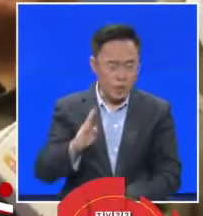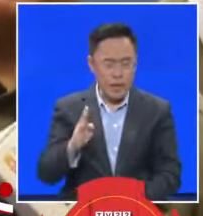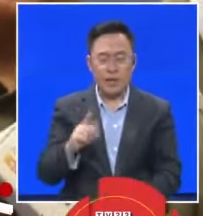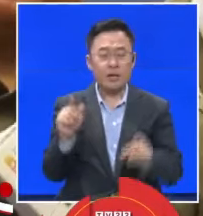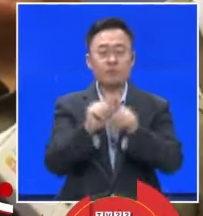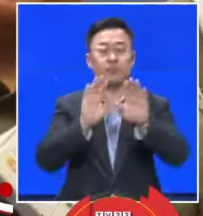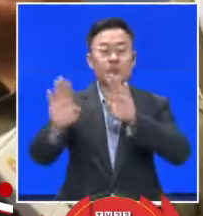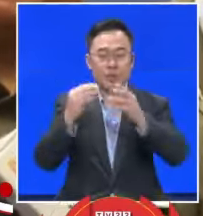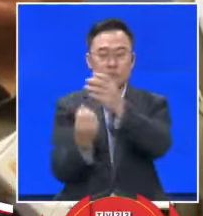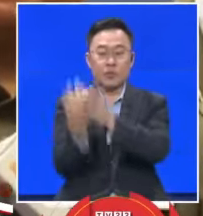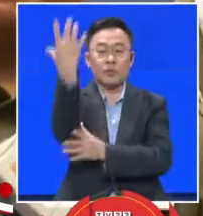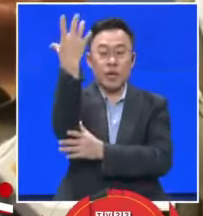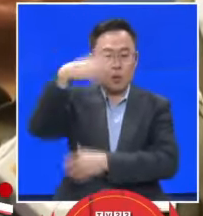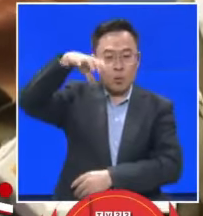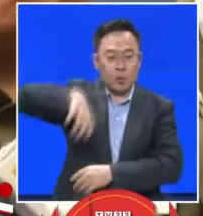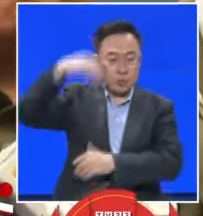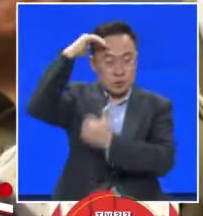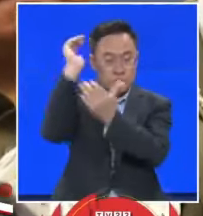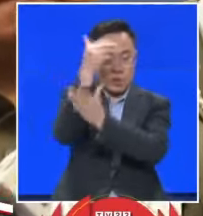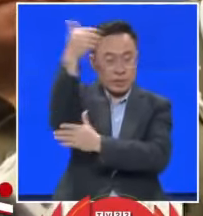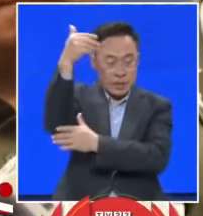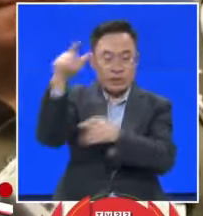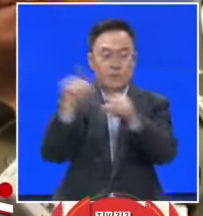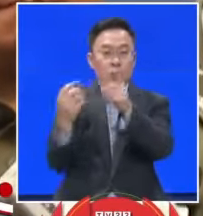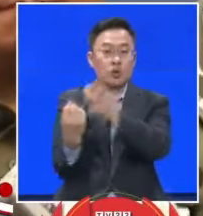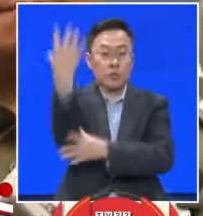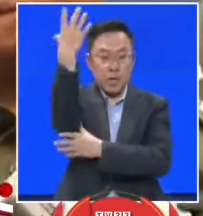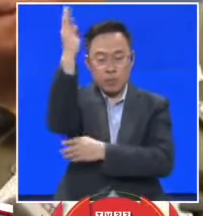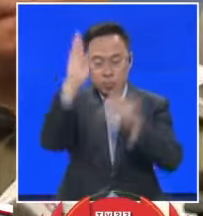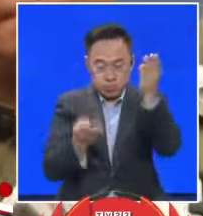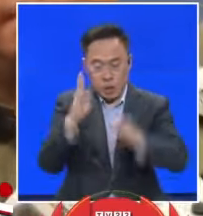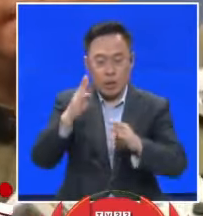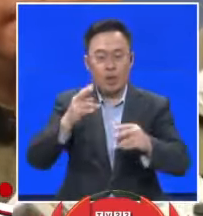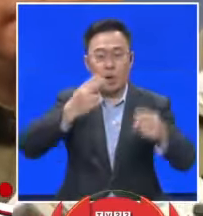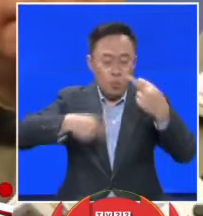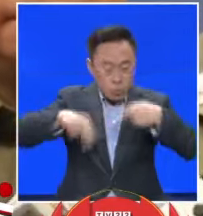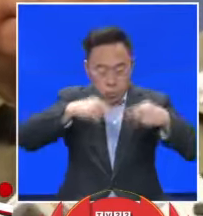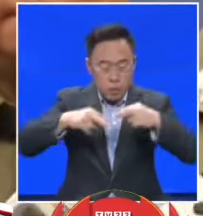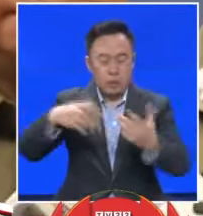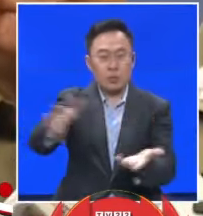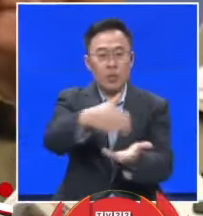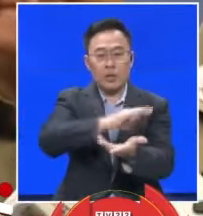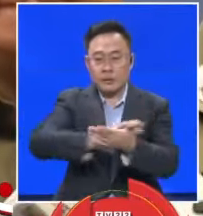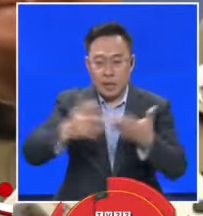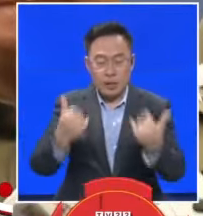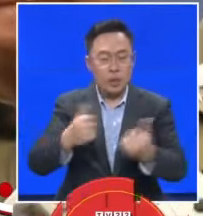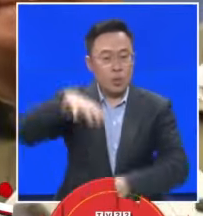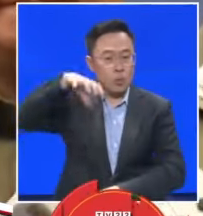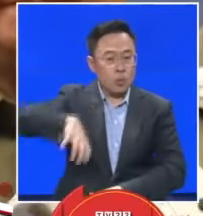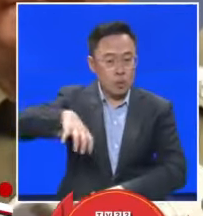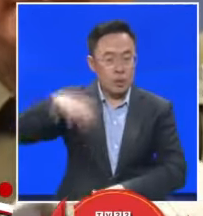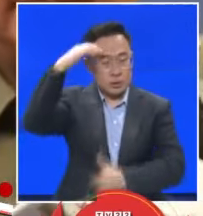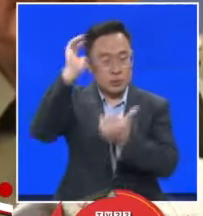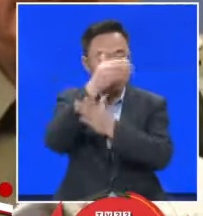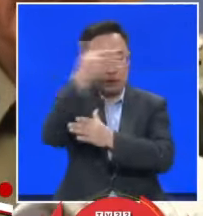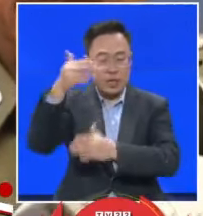กวันวันเนี้ยบิ๊กต่อเป็นผบ.ตร.นะครับก็ไม่มีความจำเป็นต้องไปชกกับใครละองค์กรก็มีวัฒนธรรมของเข